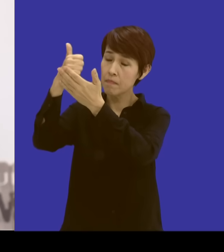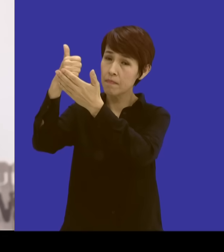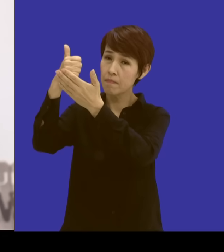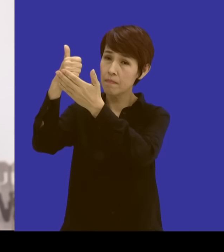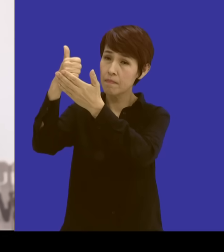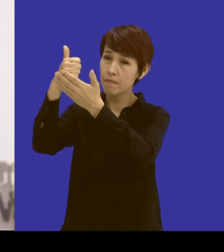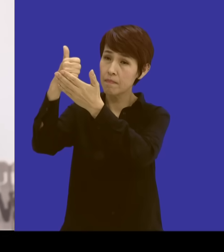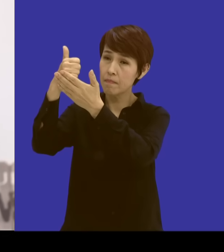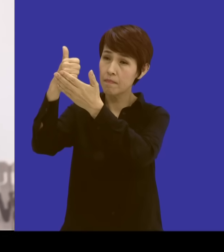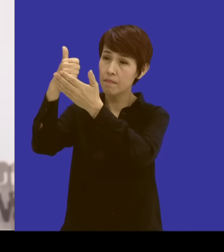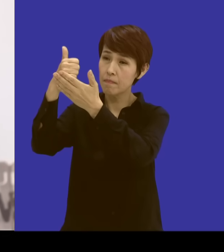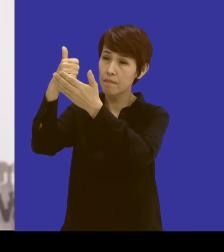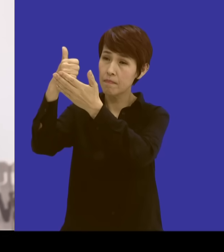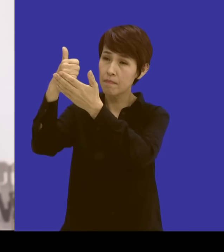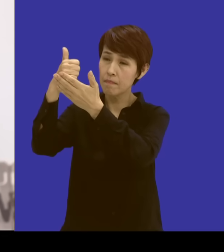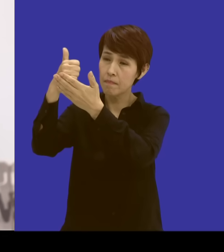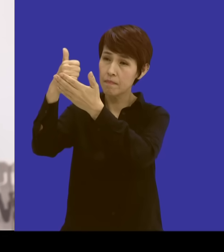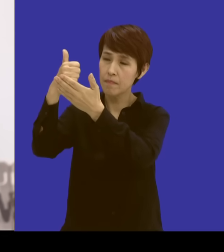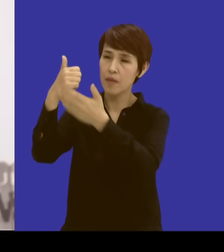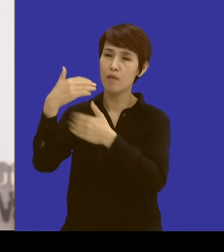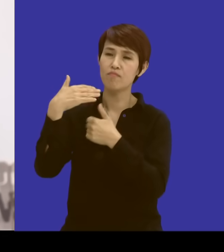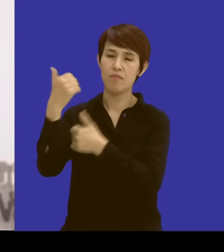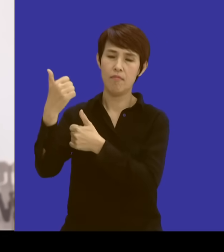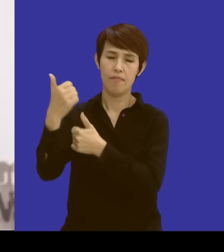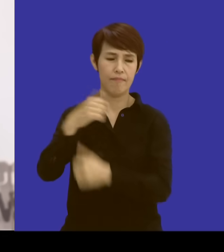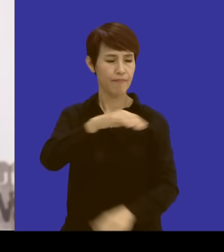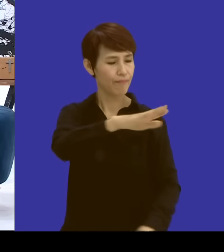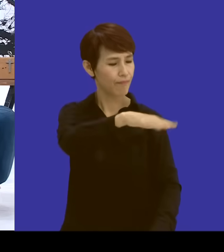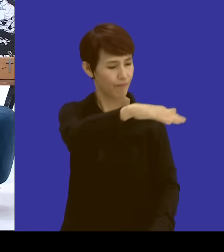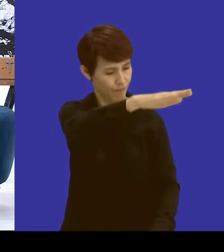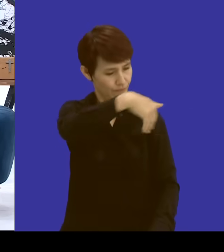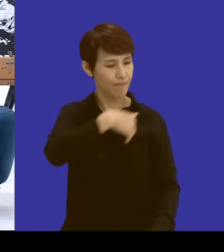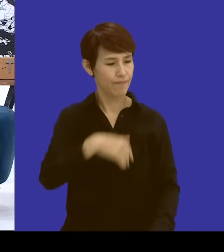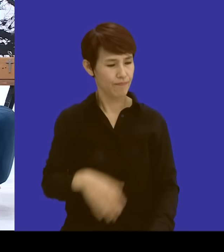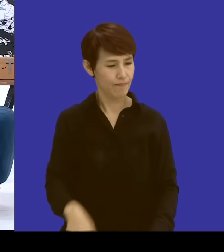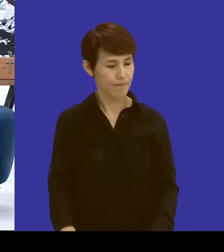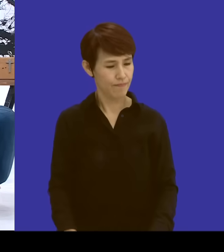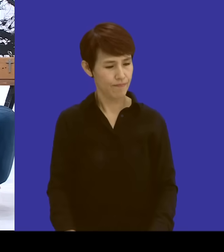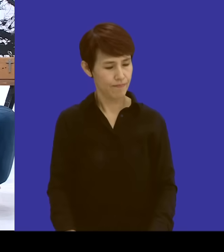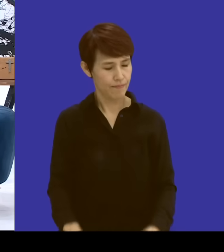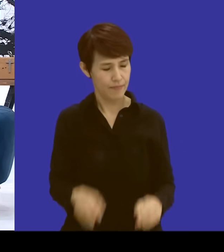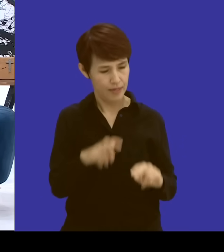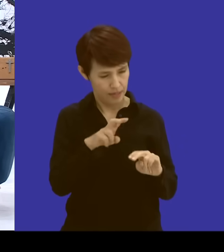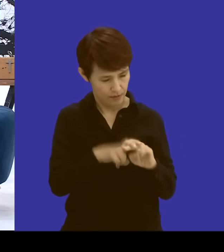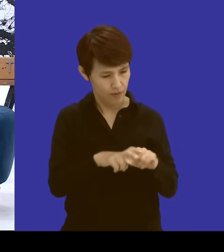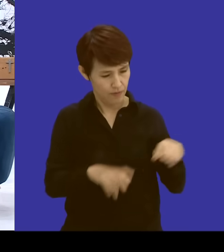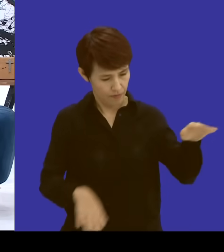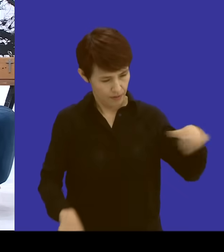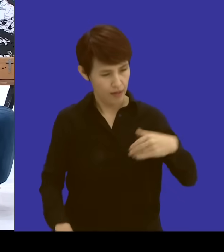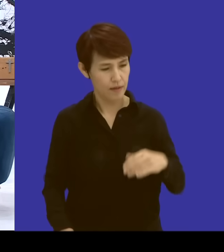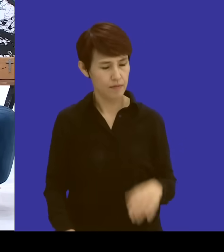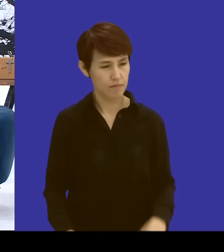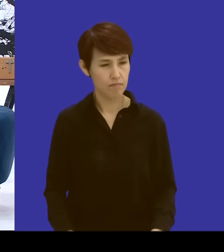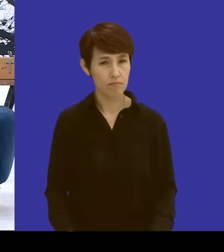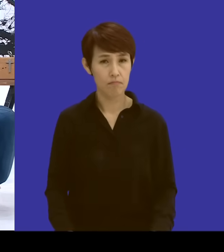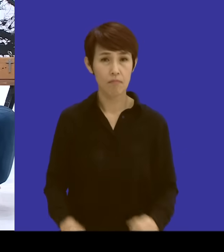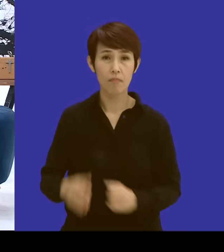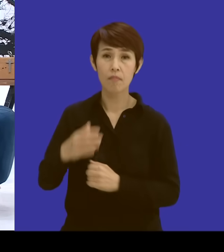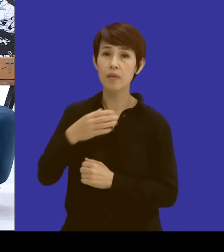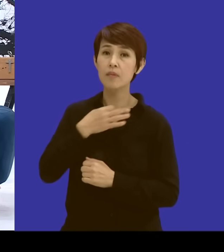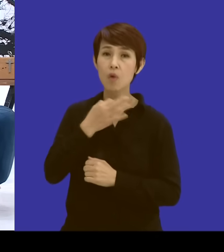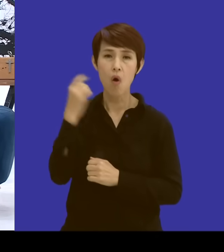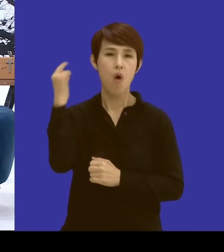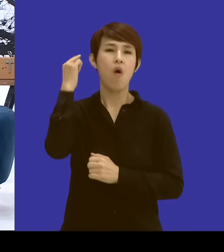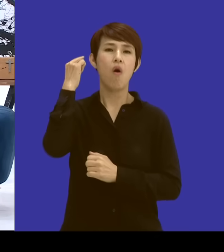저에게 가까이 와서 앉아라. 내 무릎에 와서 앉아라. 기도하는 중에 그렇게 초대하시는